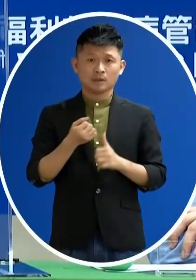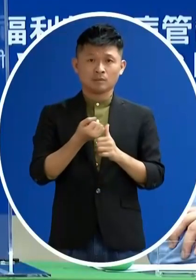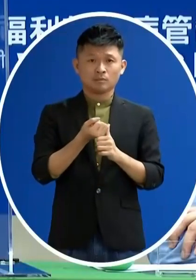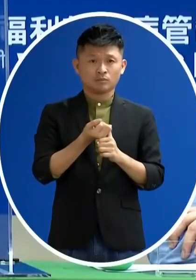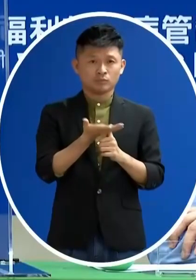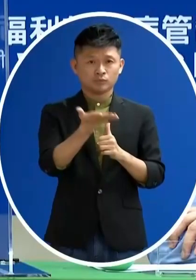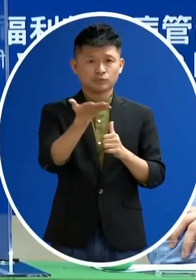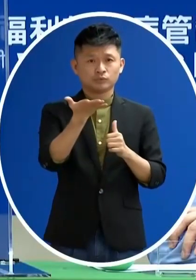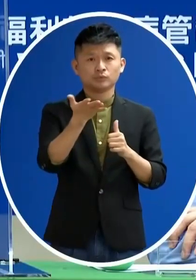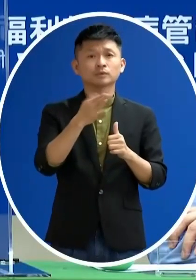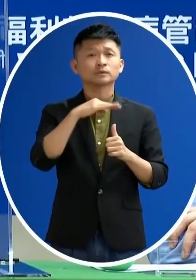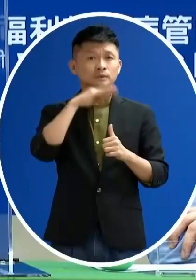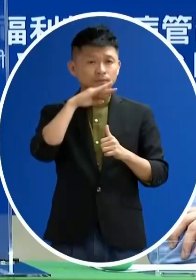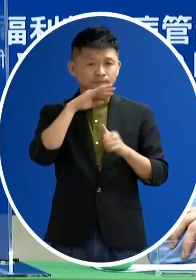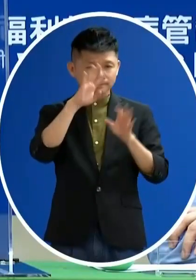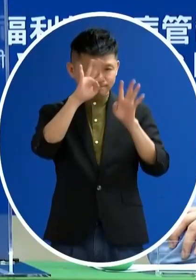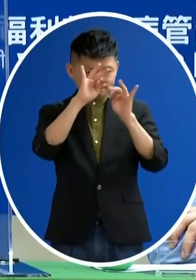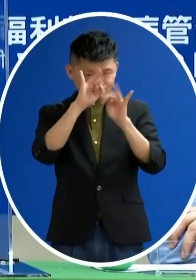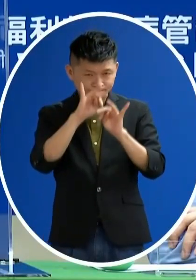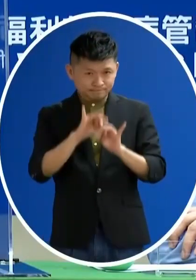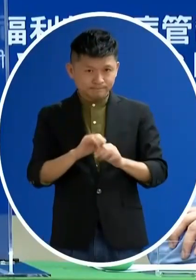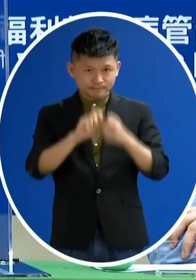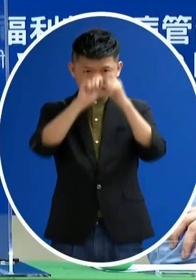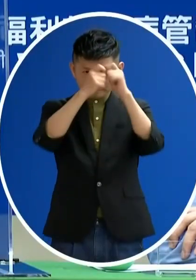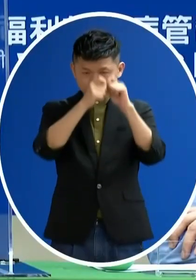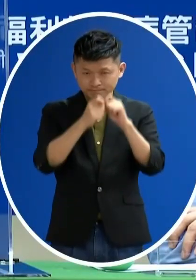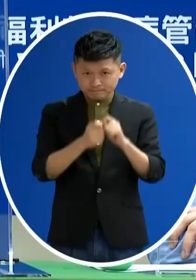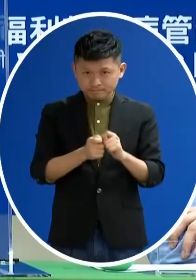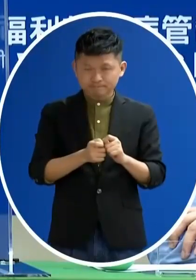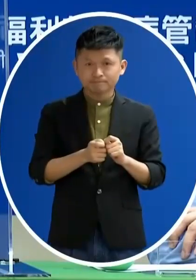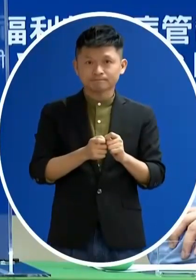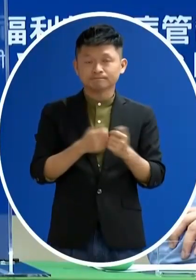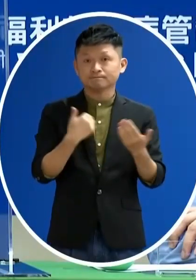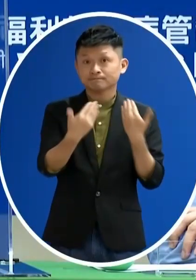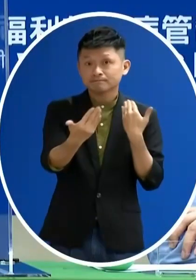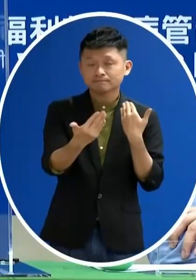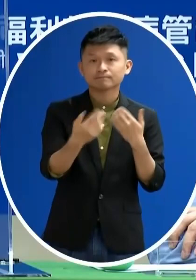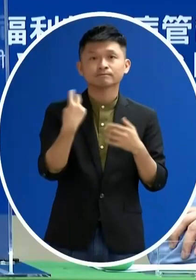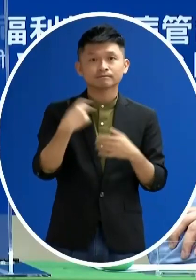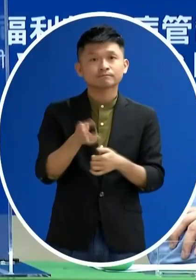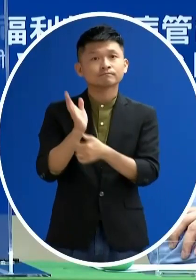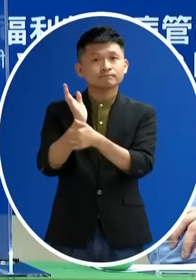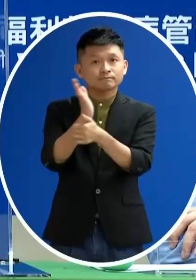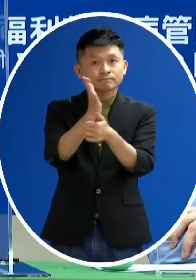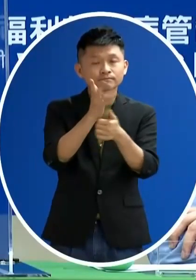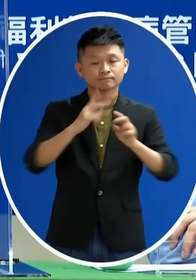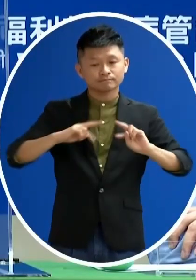比较清楚以后，那我们会来了解大家的需求，那结合来把它放松。